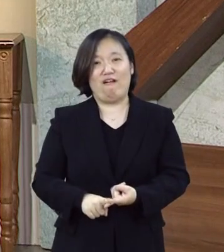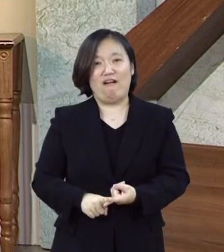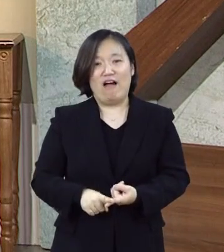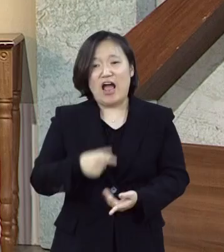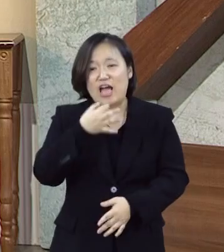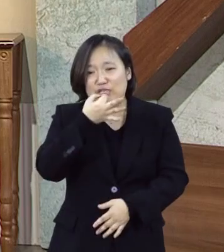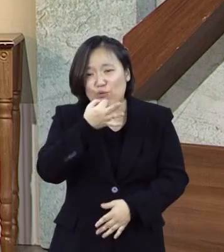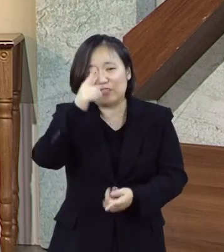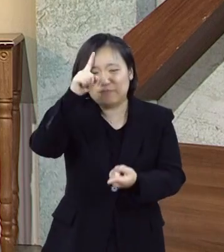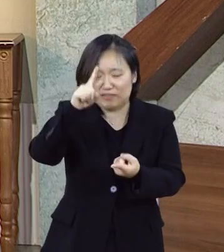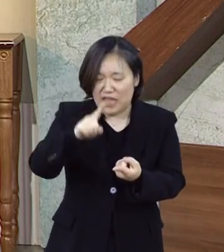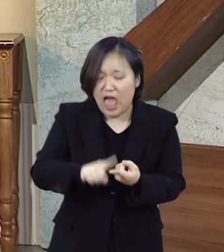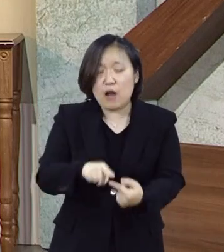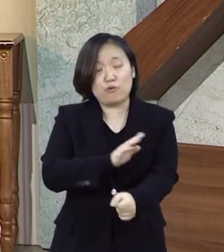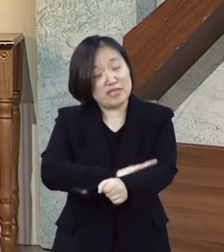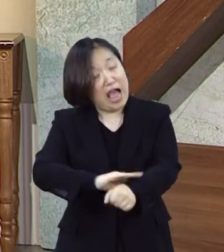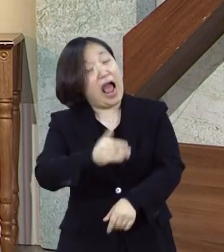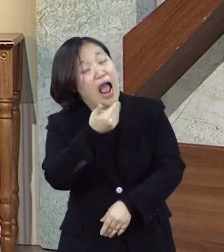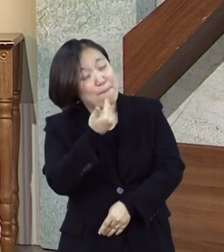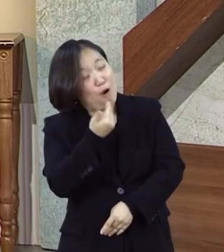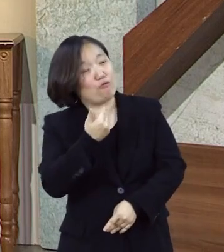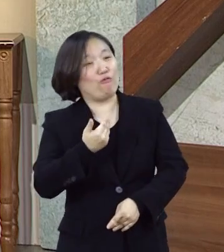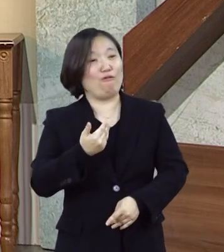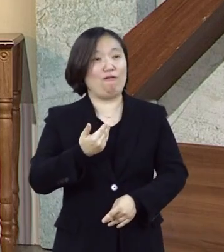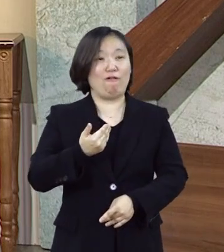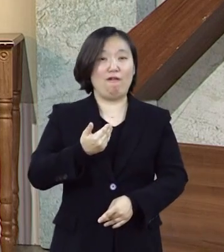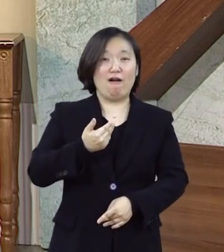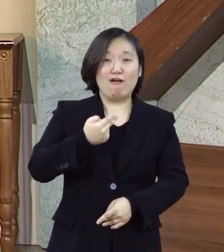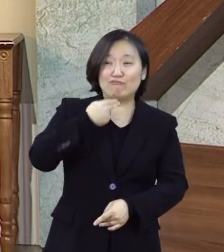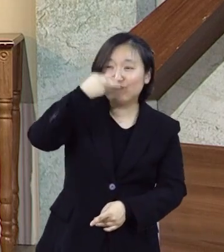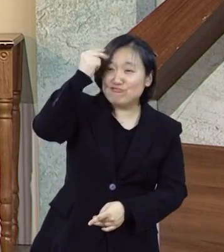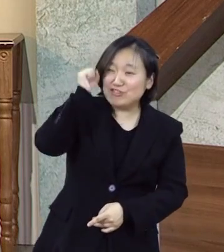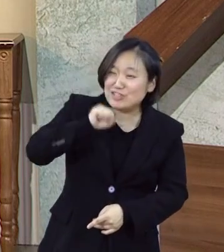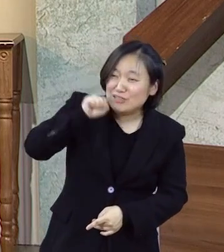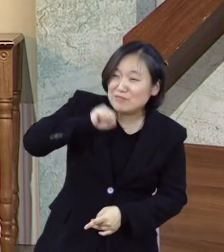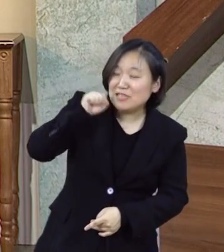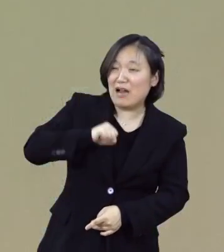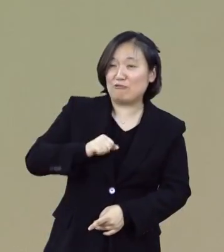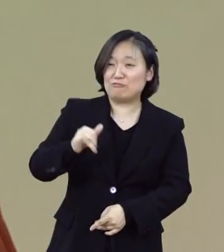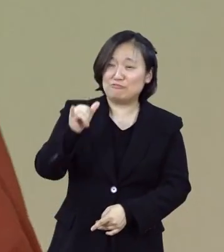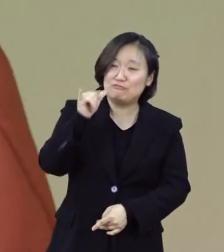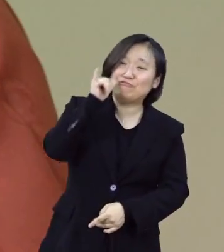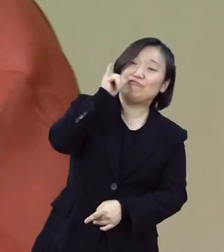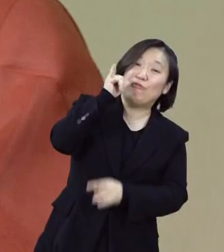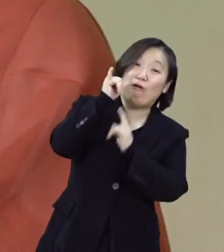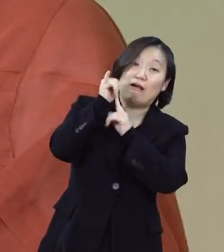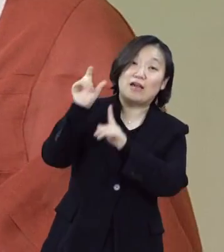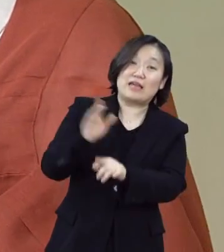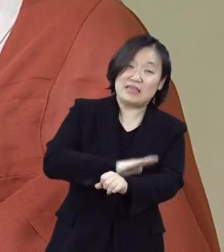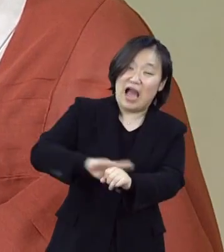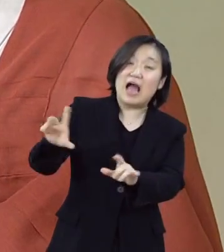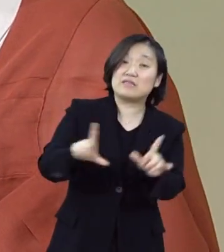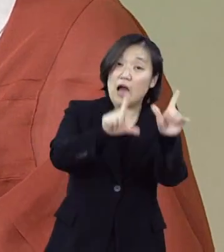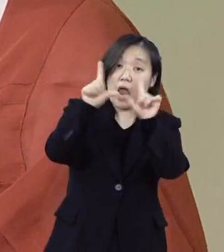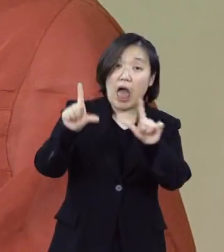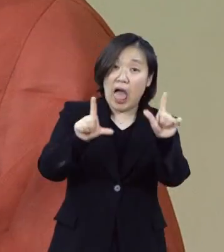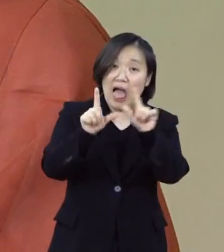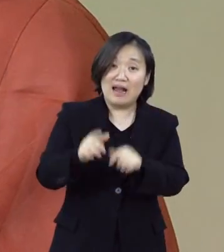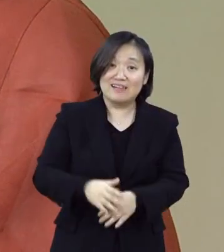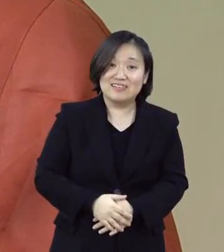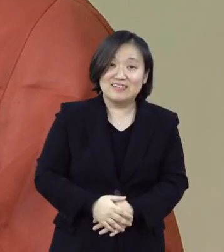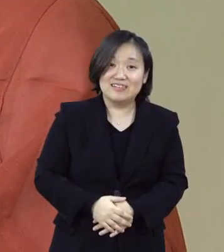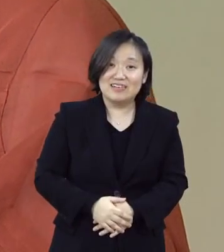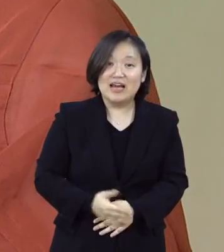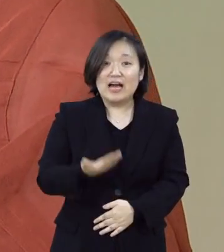따숩고 배부르고 이것저것 쾌락을 즐기면서 살았다고 합니다. 그렇게 살다가